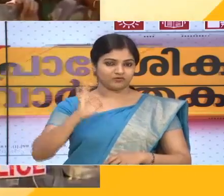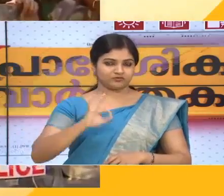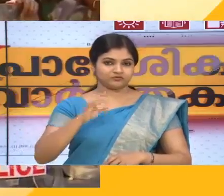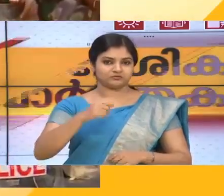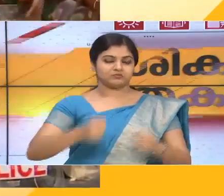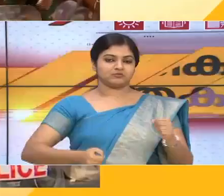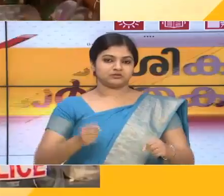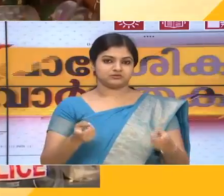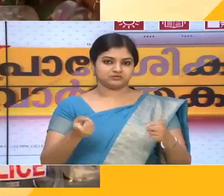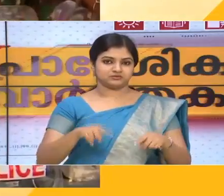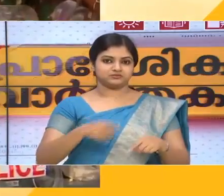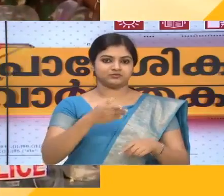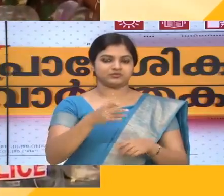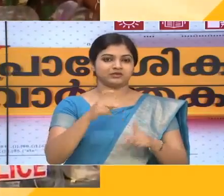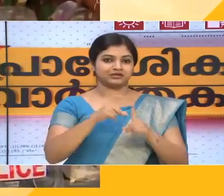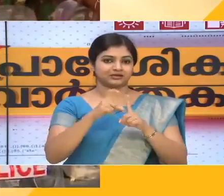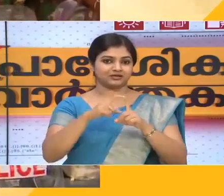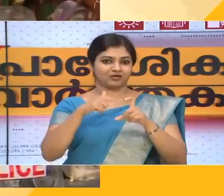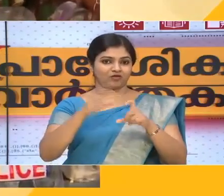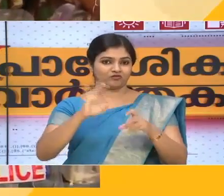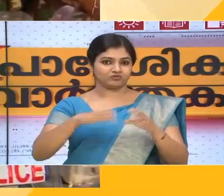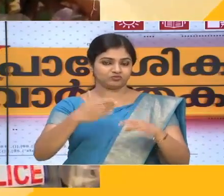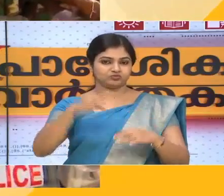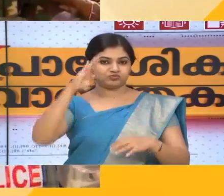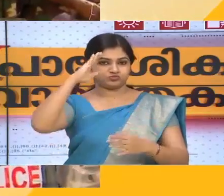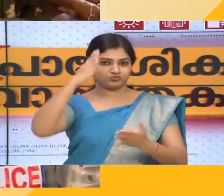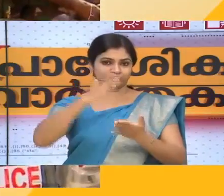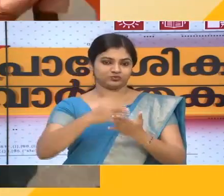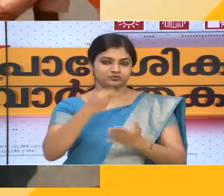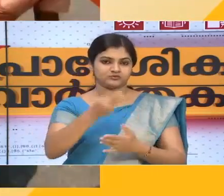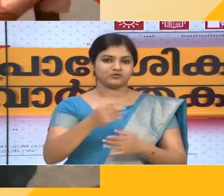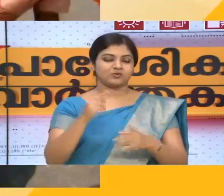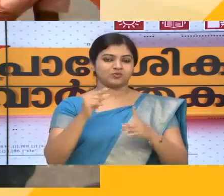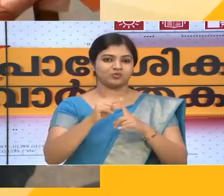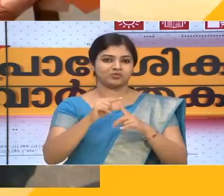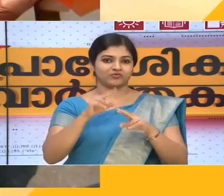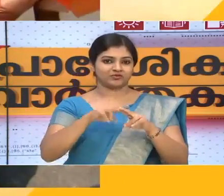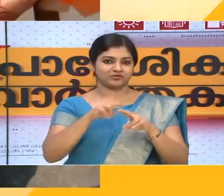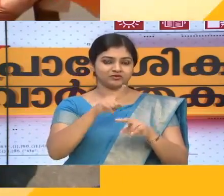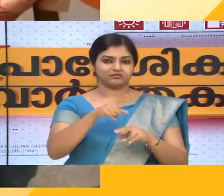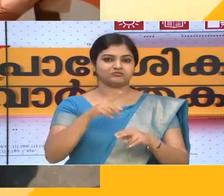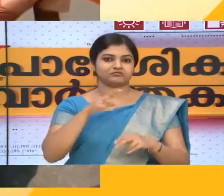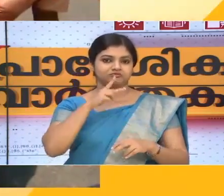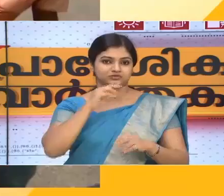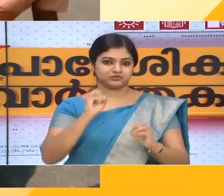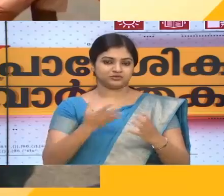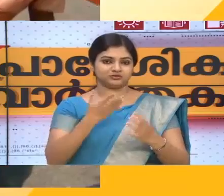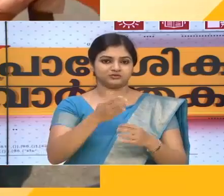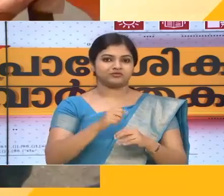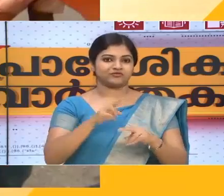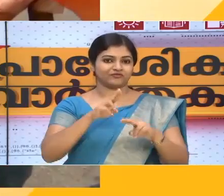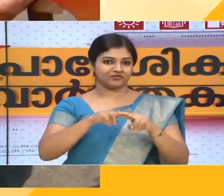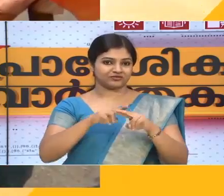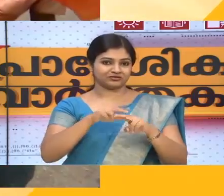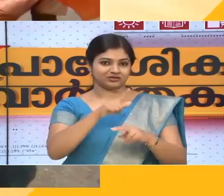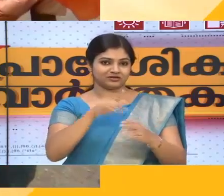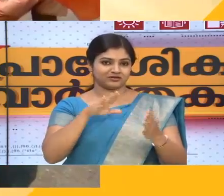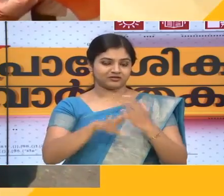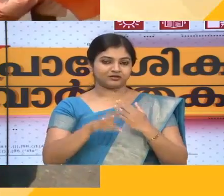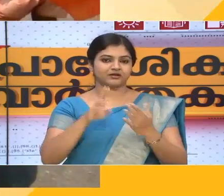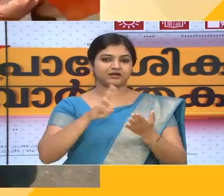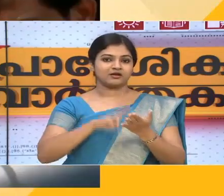ഓഫീസിന് സമീപം പോലീസ് തടഞ്ഞു. പോപ്പുലർ ഫ്രണ്ടിന്റെ പരിപാടിയിലാണ് വിവാദ പരാമർശമുണ്ടായത്. സംഭവത്തിൽ ഫസൽ ഗഫൂറിനെതിരെ NIA